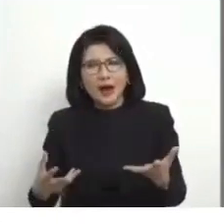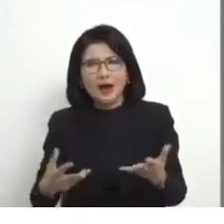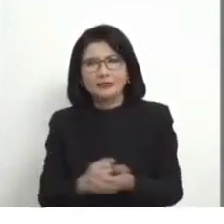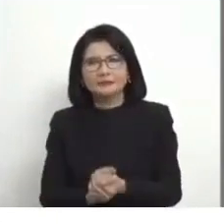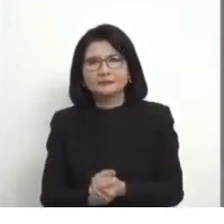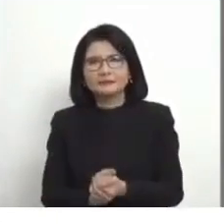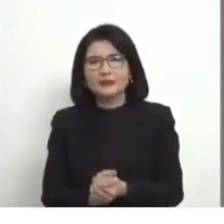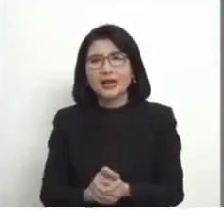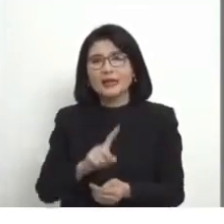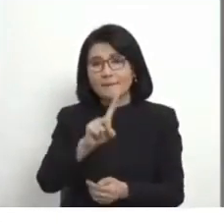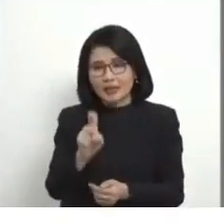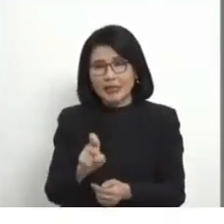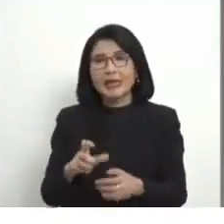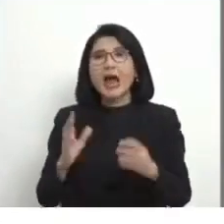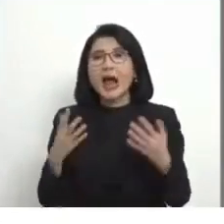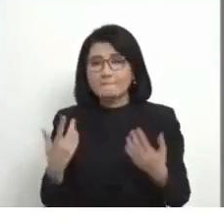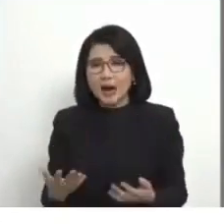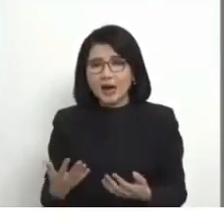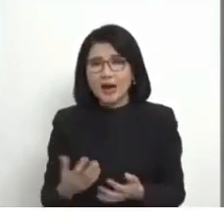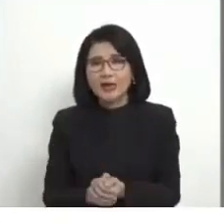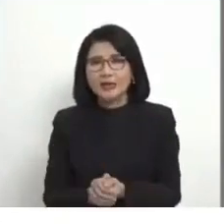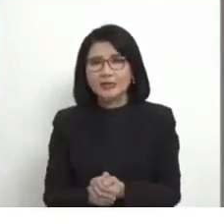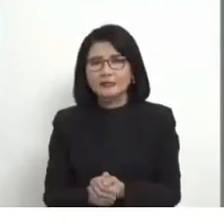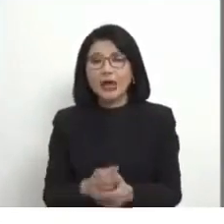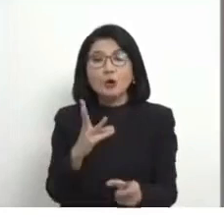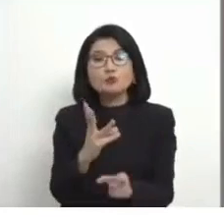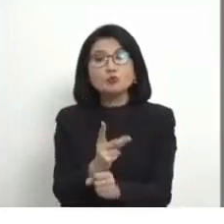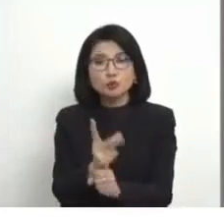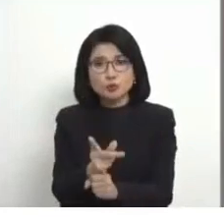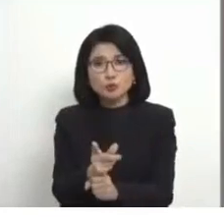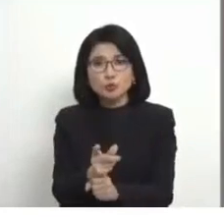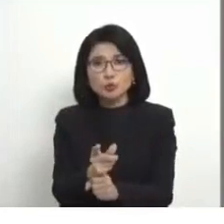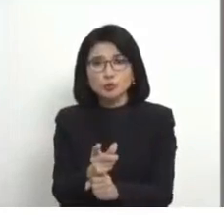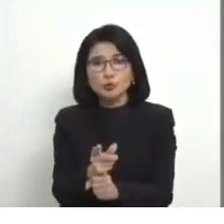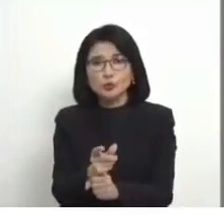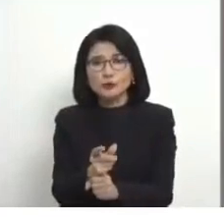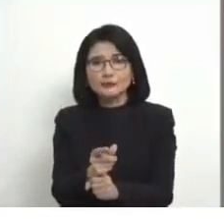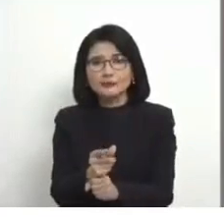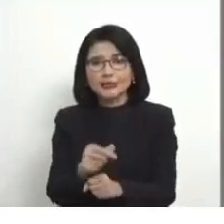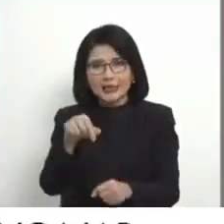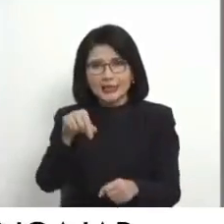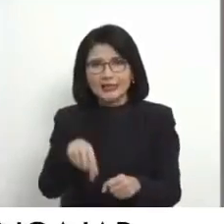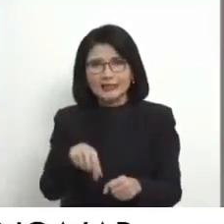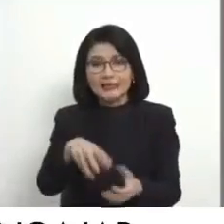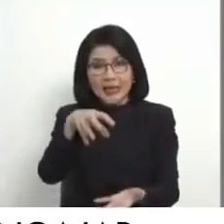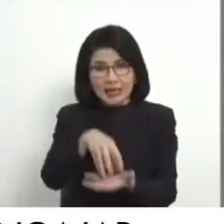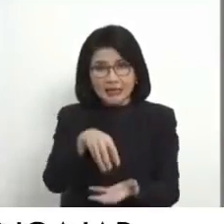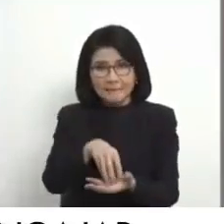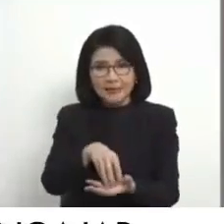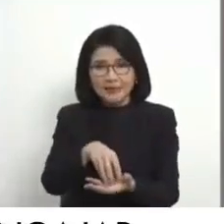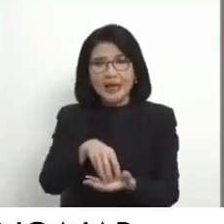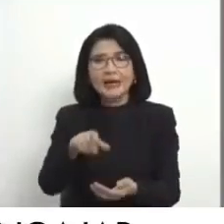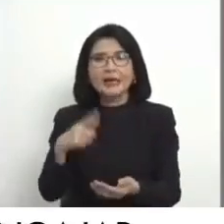adalah pertanyaan Apakah tenaga pendidikan pendidik di tempat Anda bertanggung